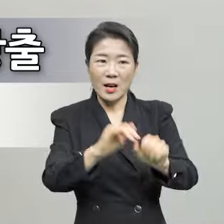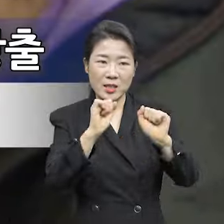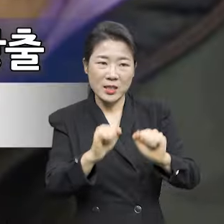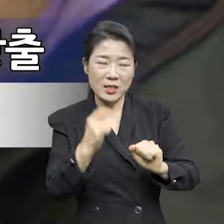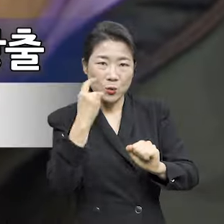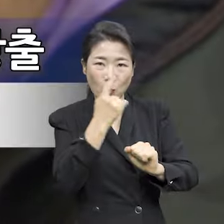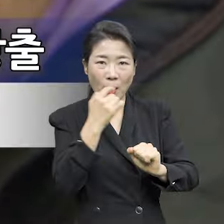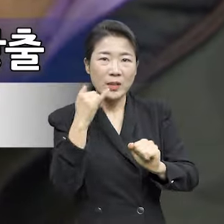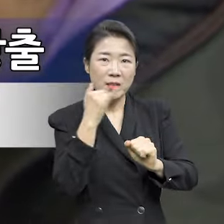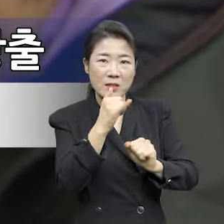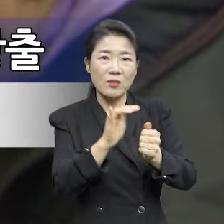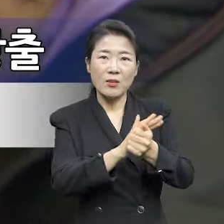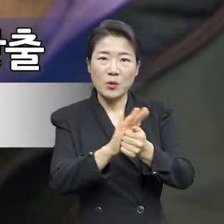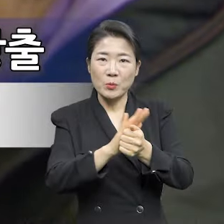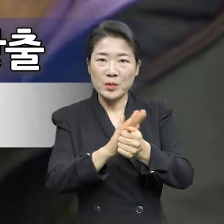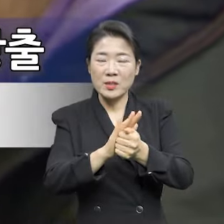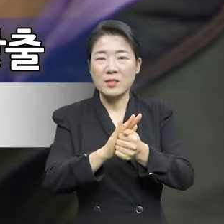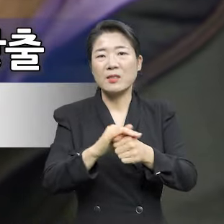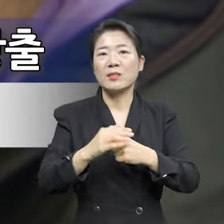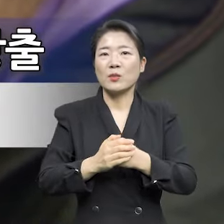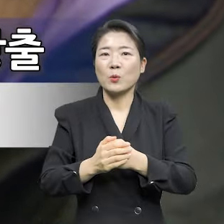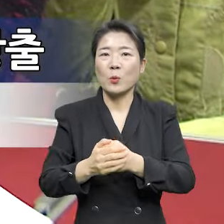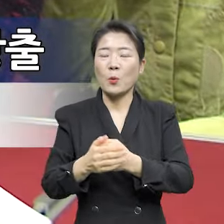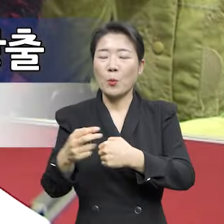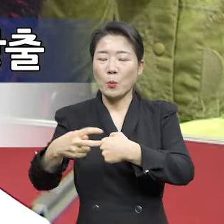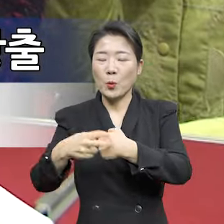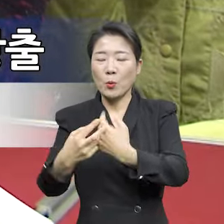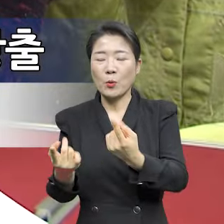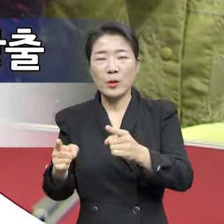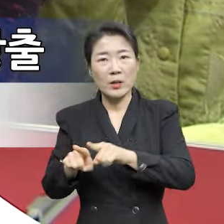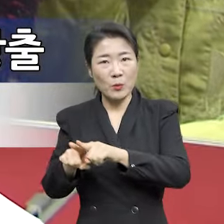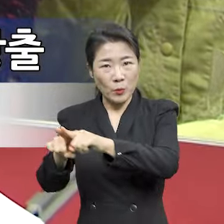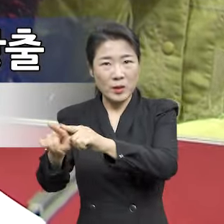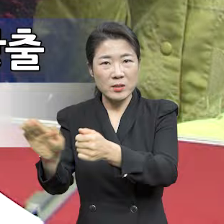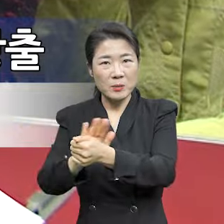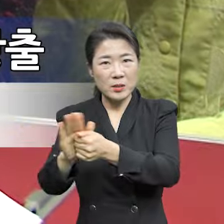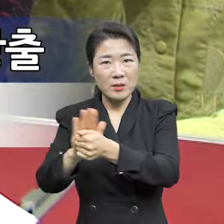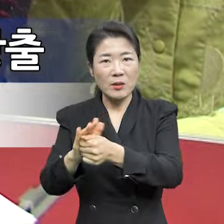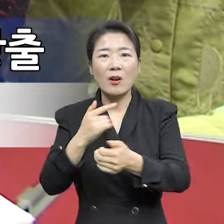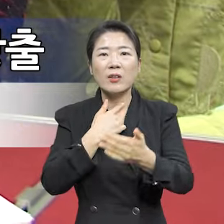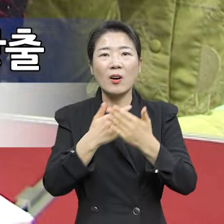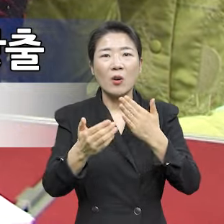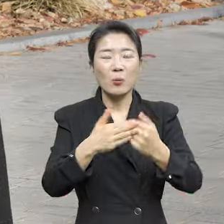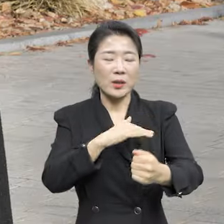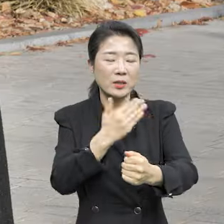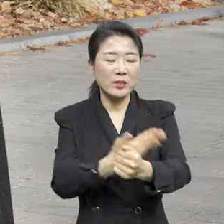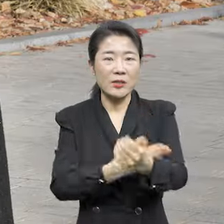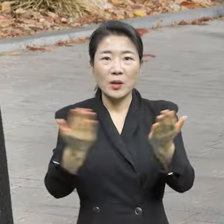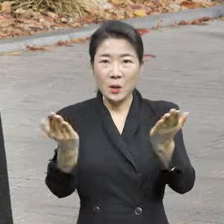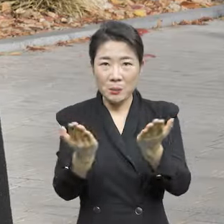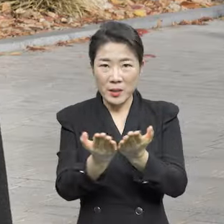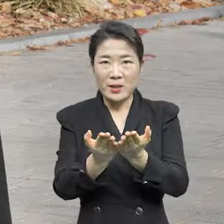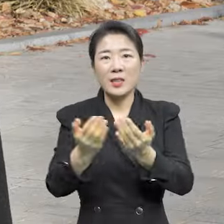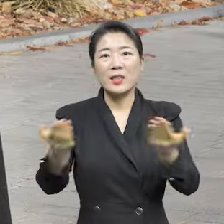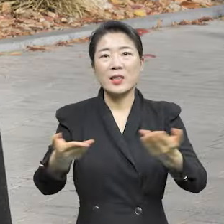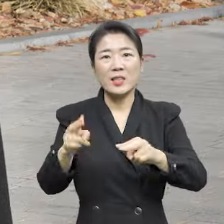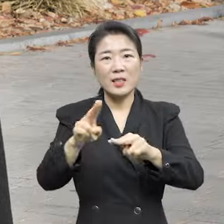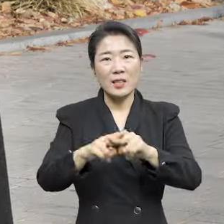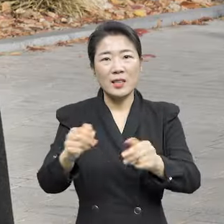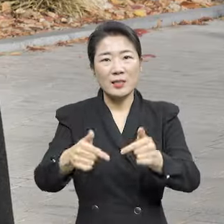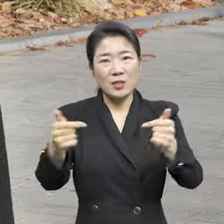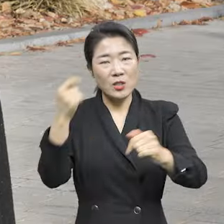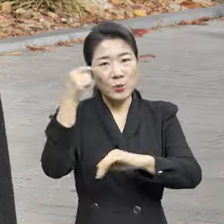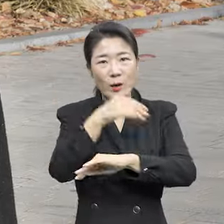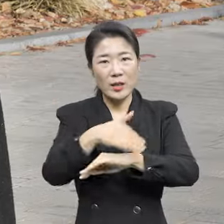등 경험과 역량 높은 신노년 세대에 맞춘 일자리를 마련할 방침입니다. 다양한 노인 일자리를